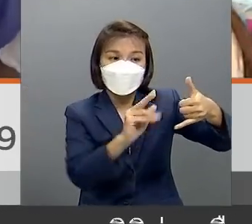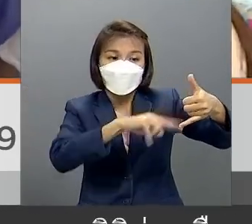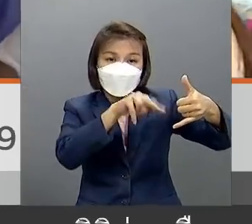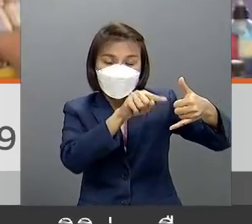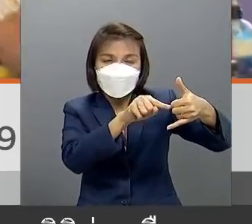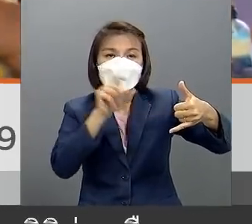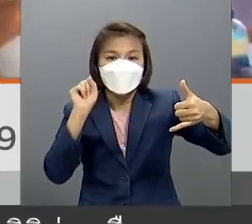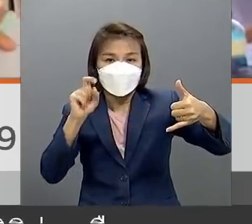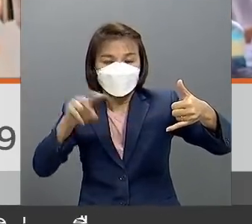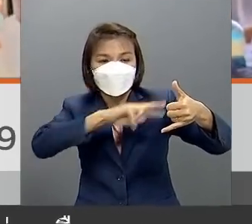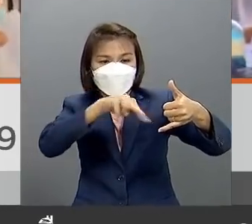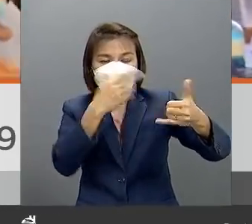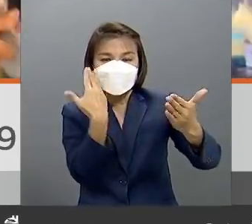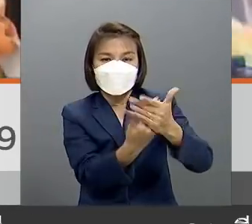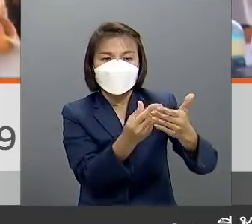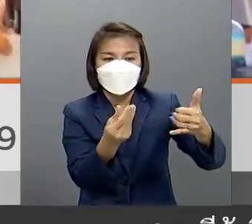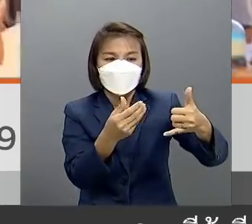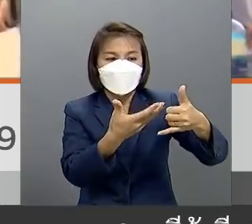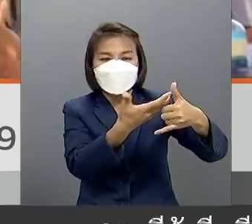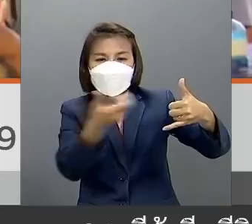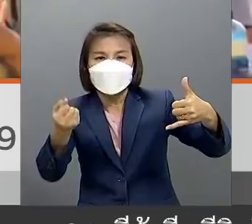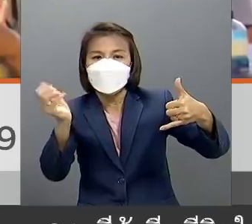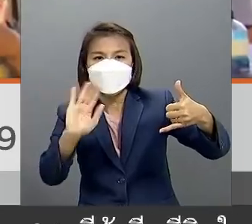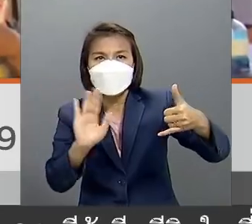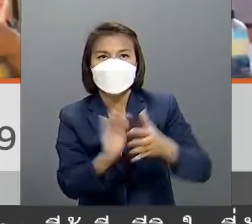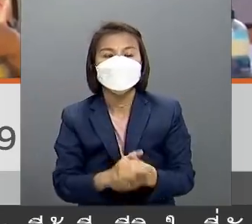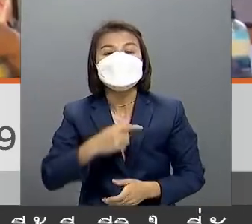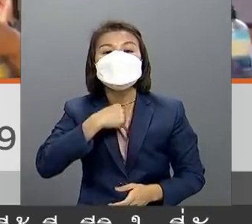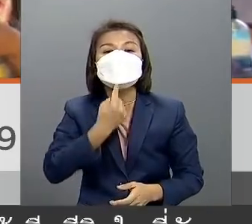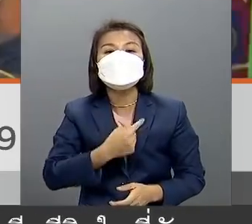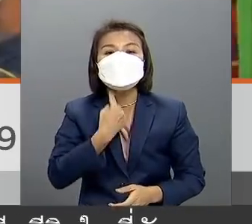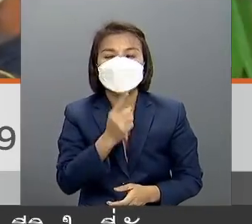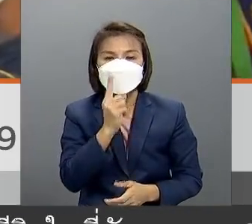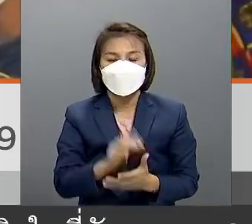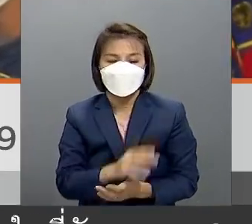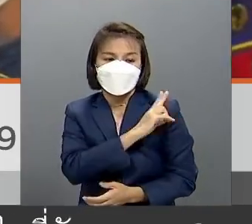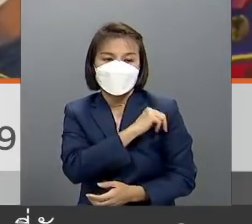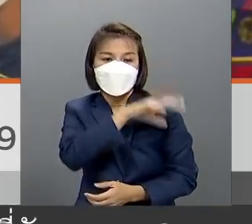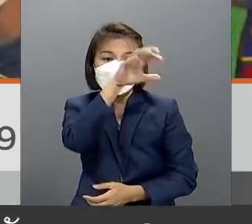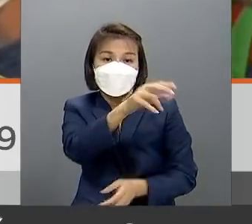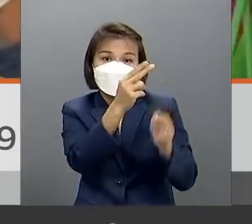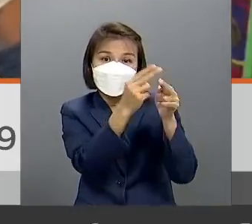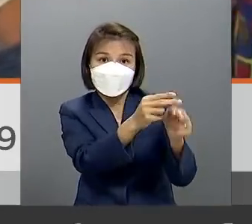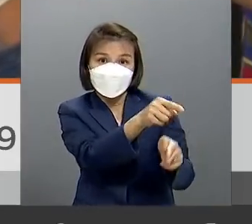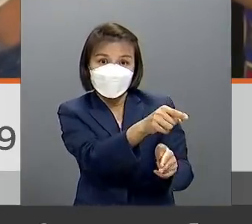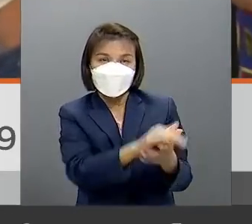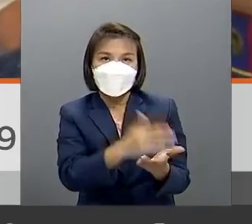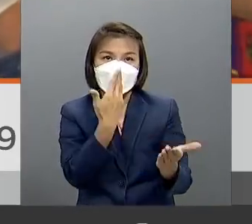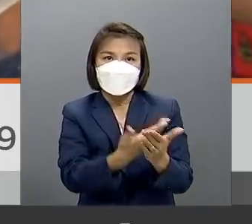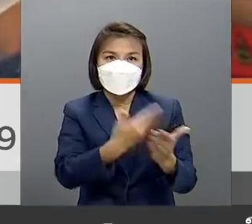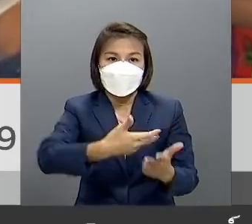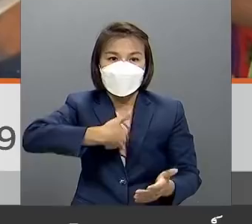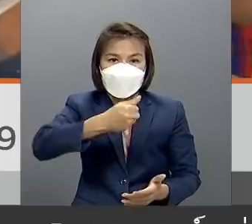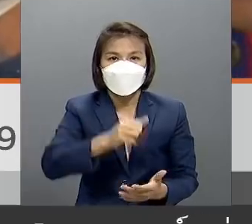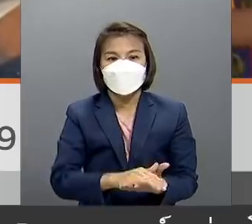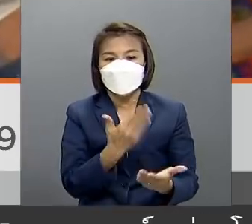มีค่าใช้จ่ายค่ะซึ่งในกรณีคลิปเสียงที่บอกว่ามีโรงพยาบาลเอกชนแห่งหนึ่งเรียกเก็บเงินหลักแสนเพื่อจองเตียงส